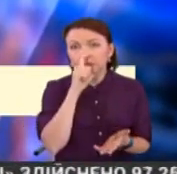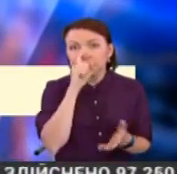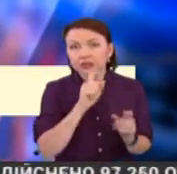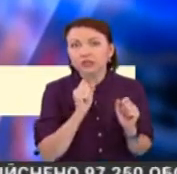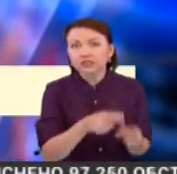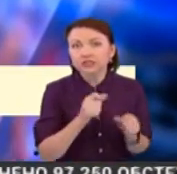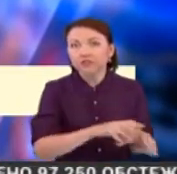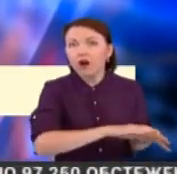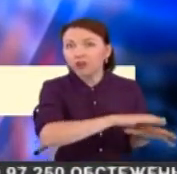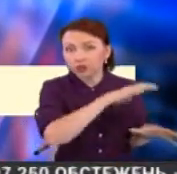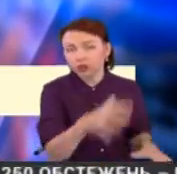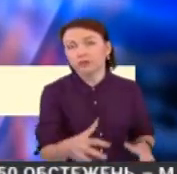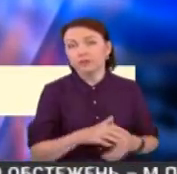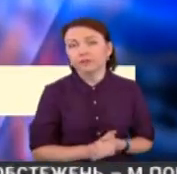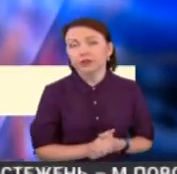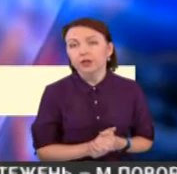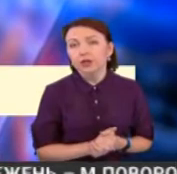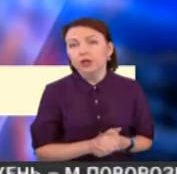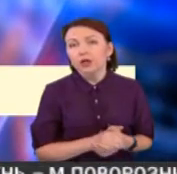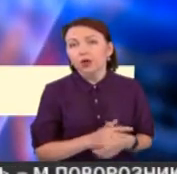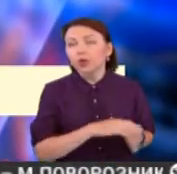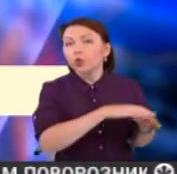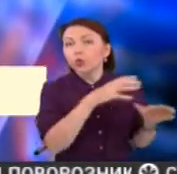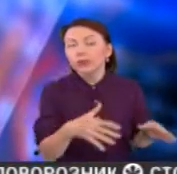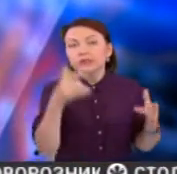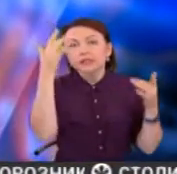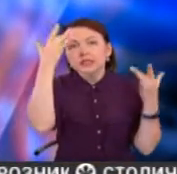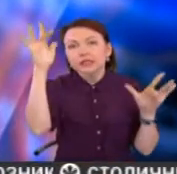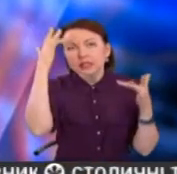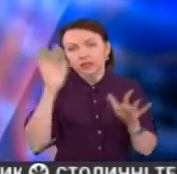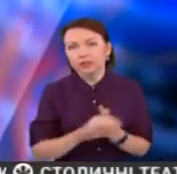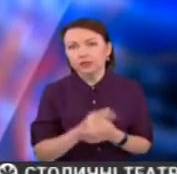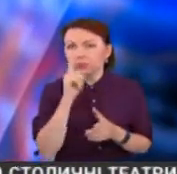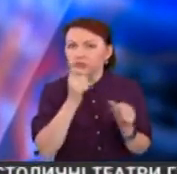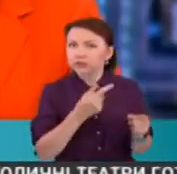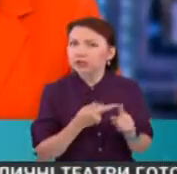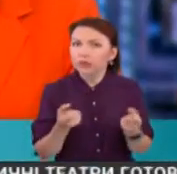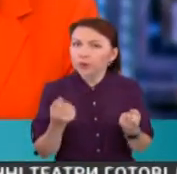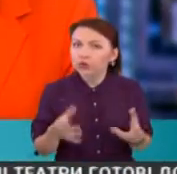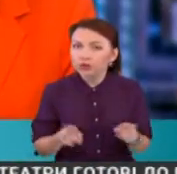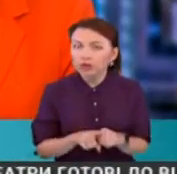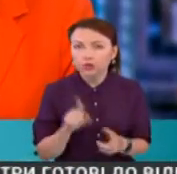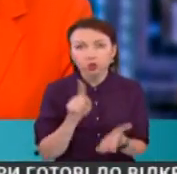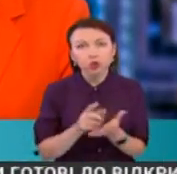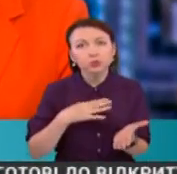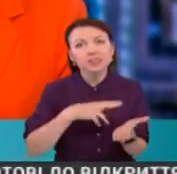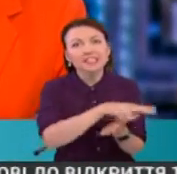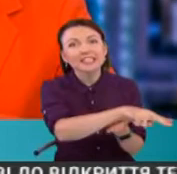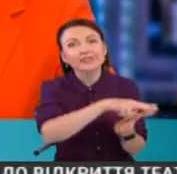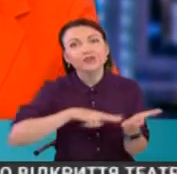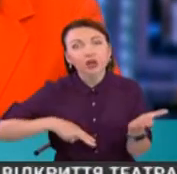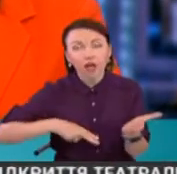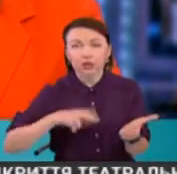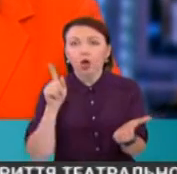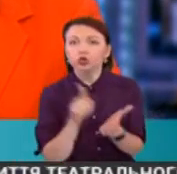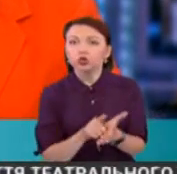сміттєзвалищами. Крім того, купа стихійних. А сміттєзвалище – це ж не просто так. Воно повинно мати сертифікат, воно